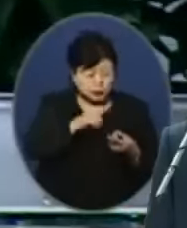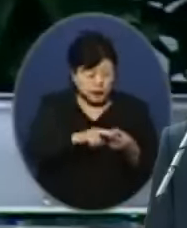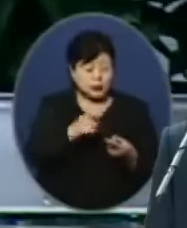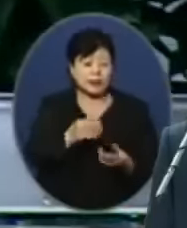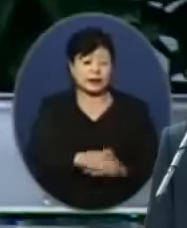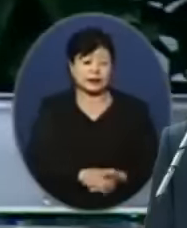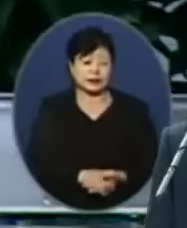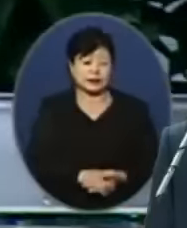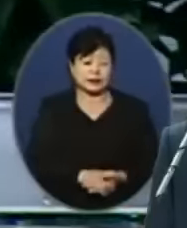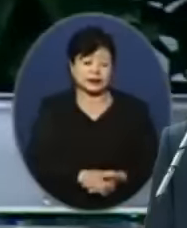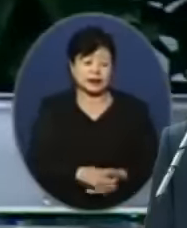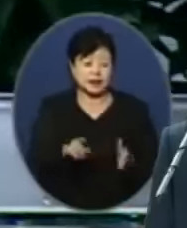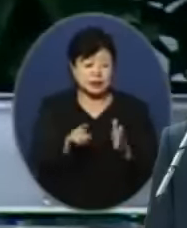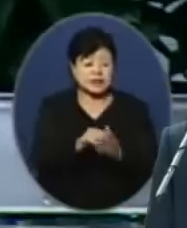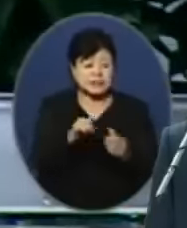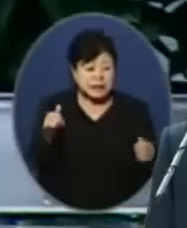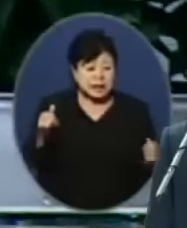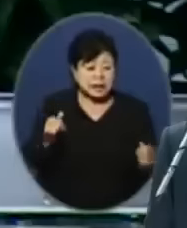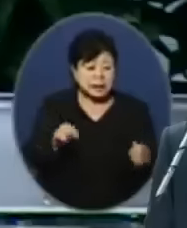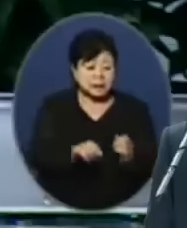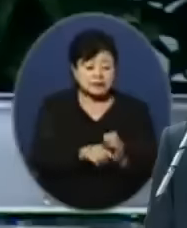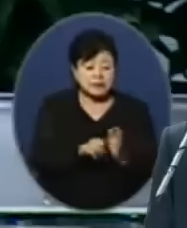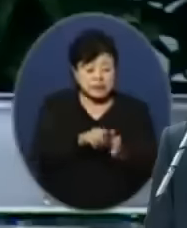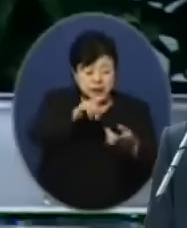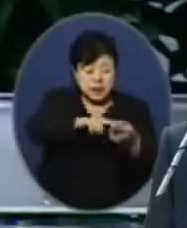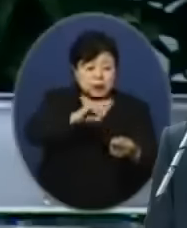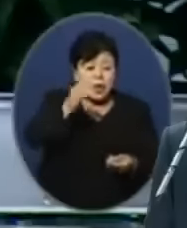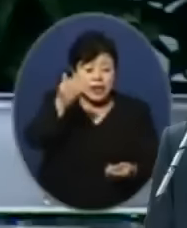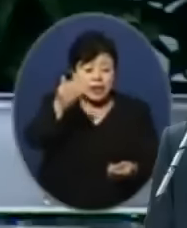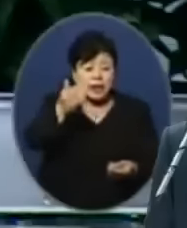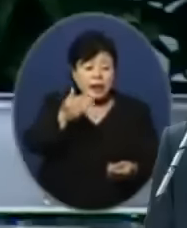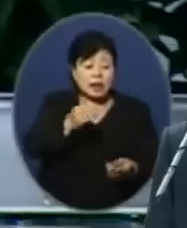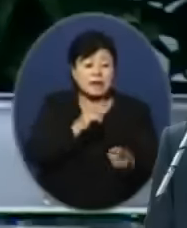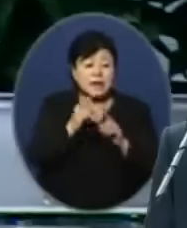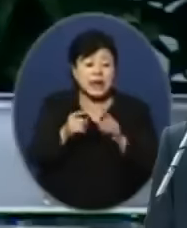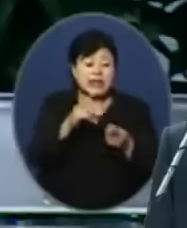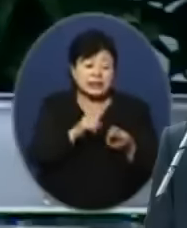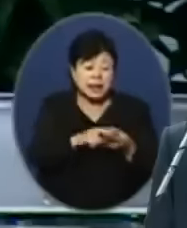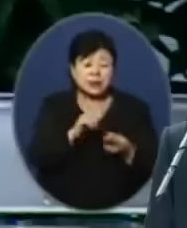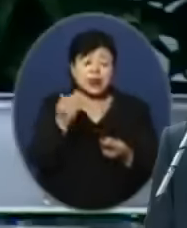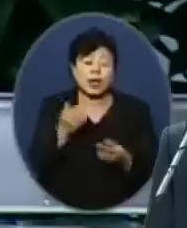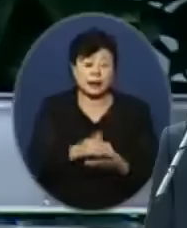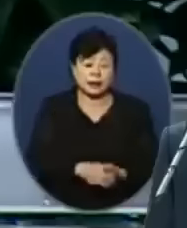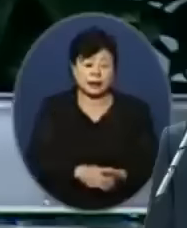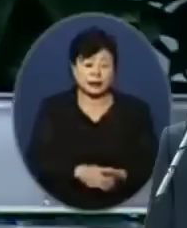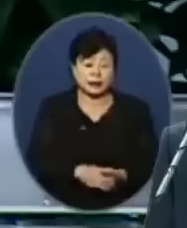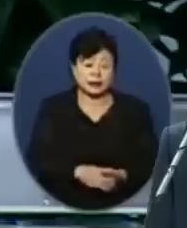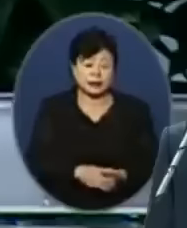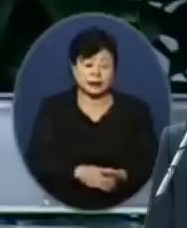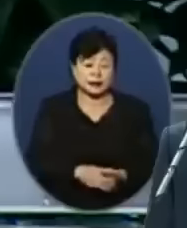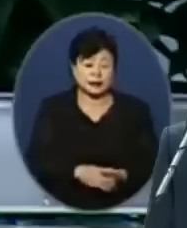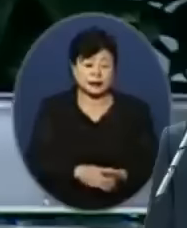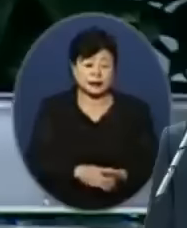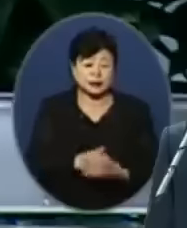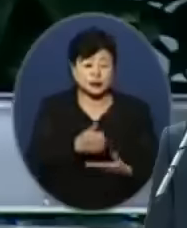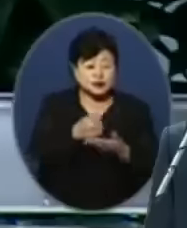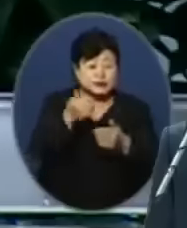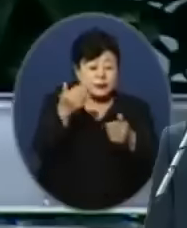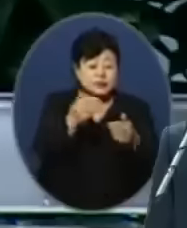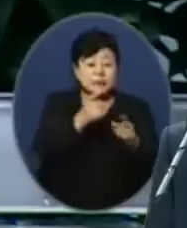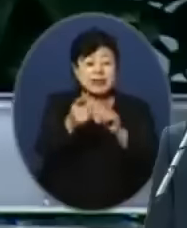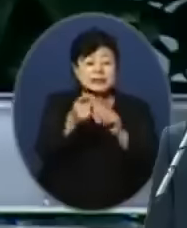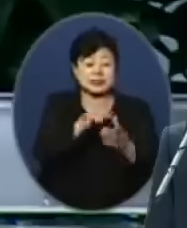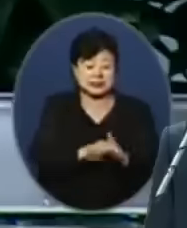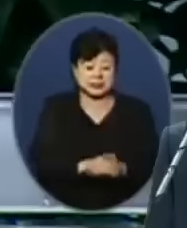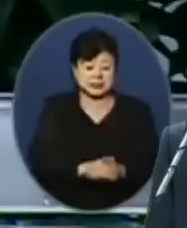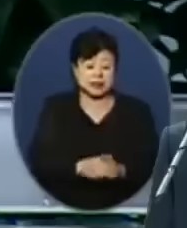되고 믿는 자에게는 믿는 대로 다 되고 말하면 말하는 대로 다 된다는 것입니다. 주님께서